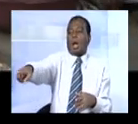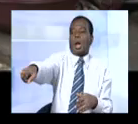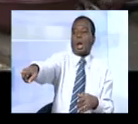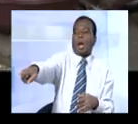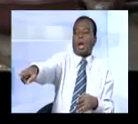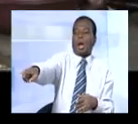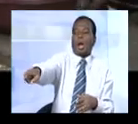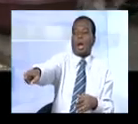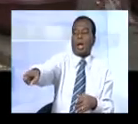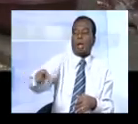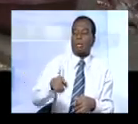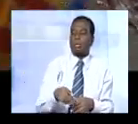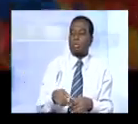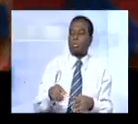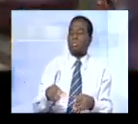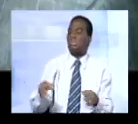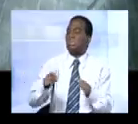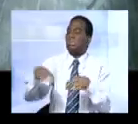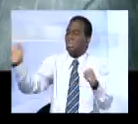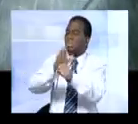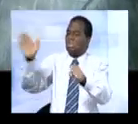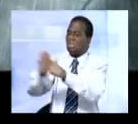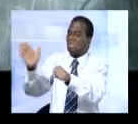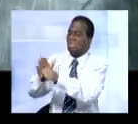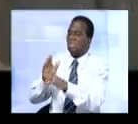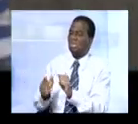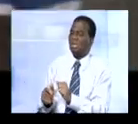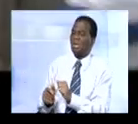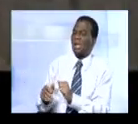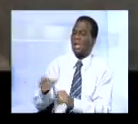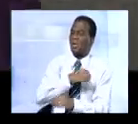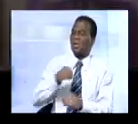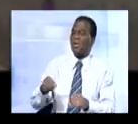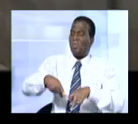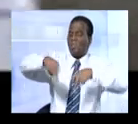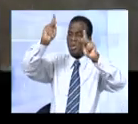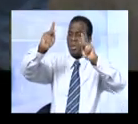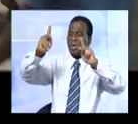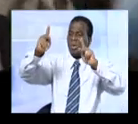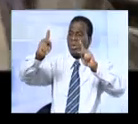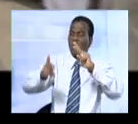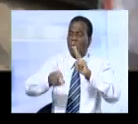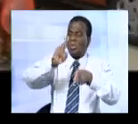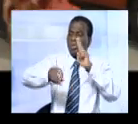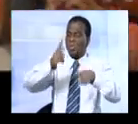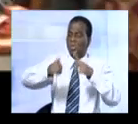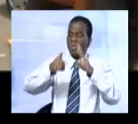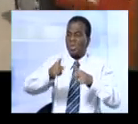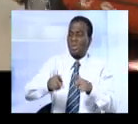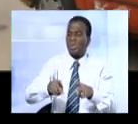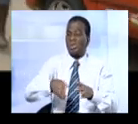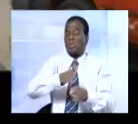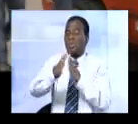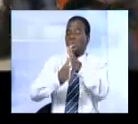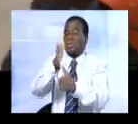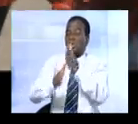de désengorger le boulevard et organiser les commerçants, permettre aux voitures de circuler librement